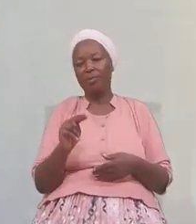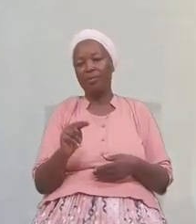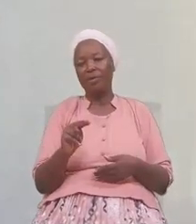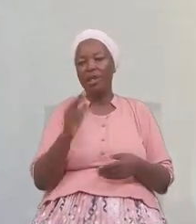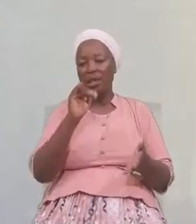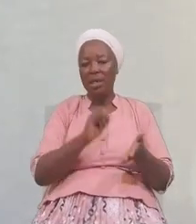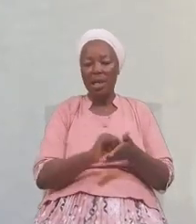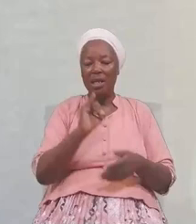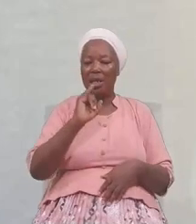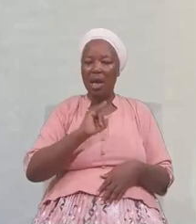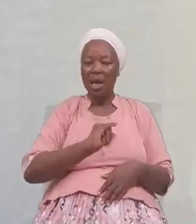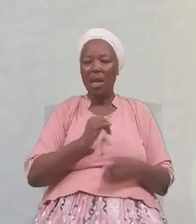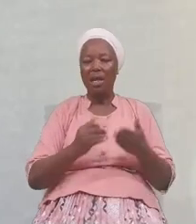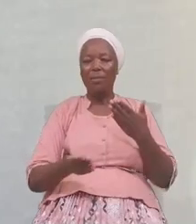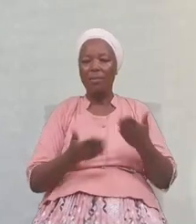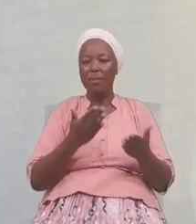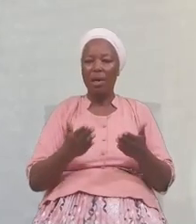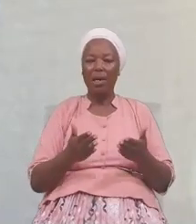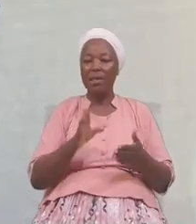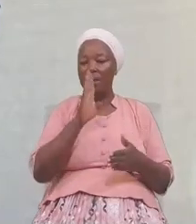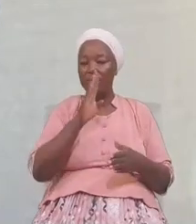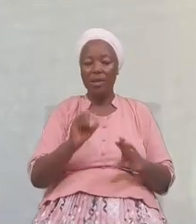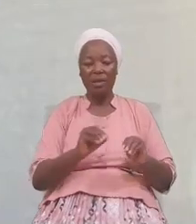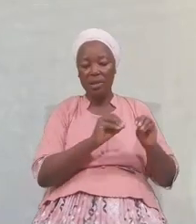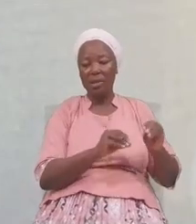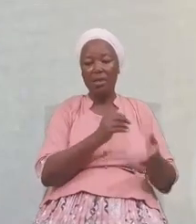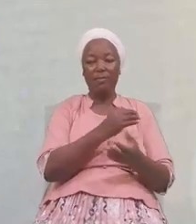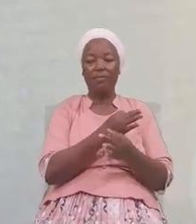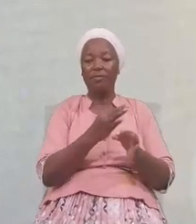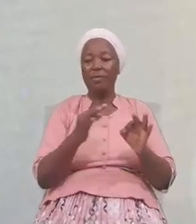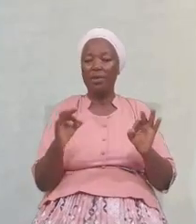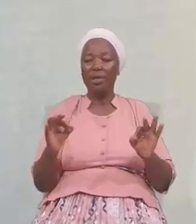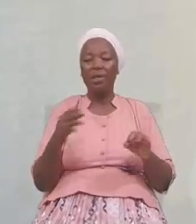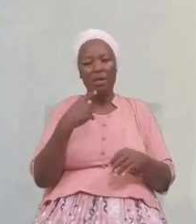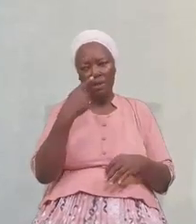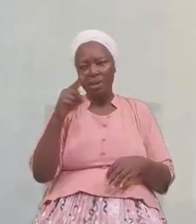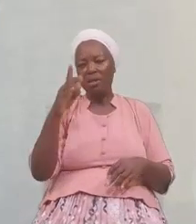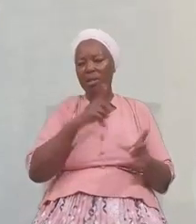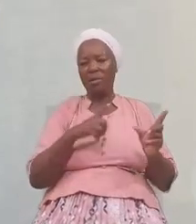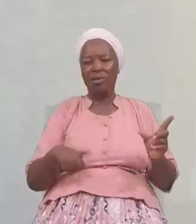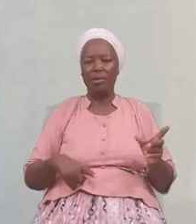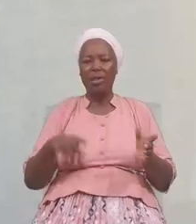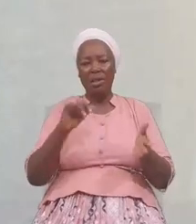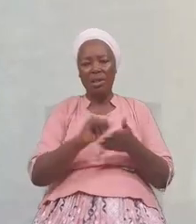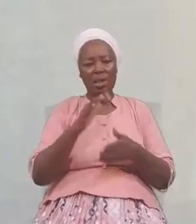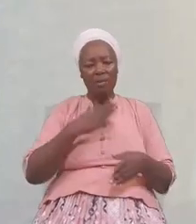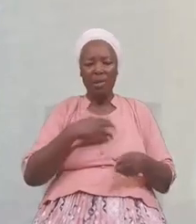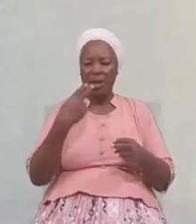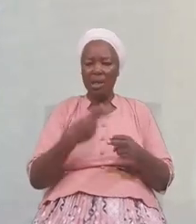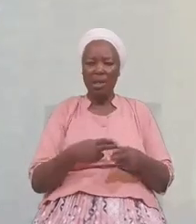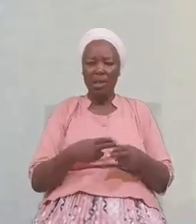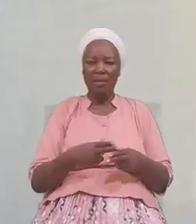pour que je sois affranchi. Parle au Seigneur pour que mon nom soit